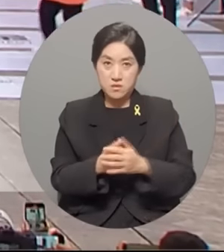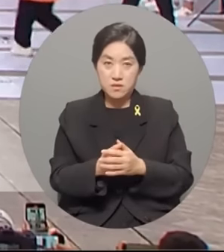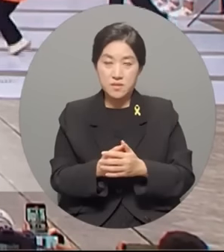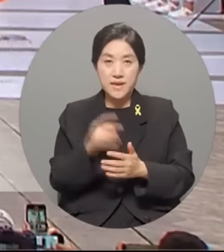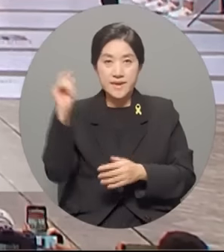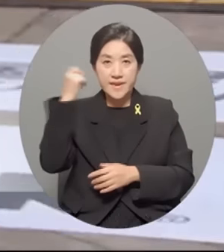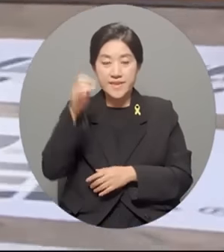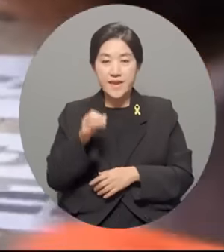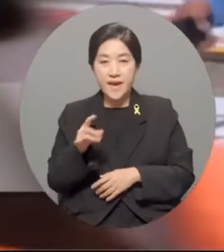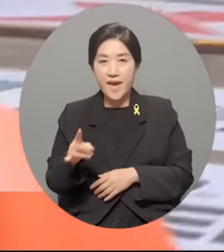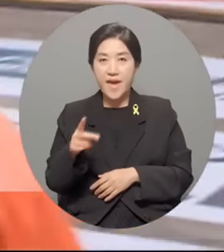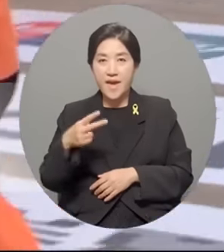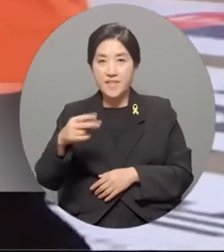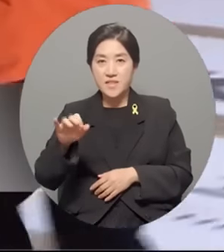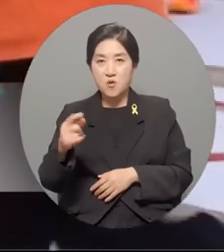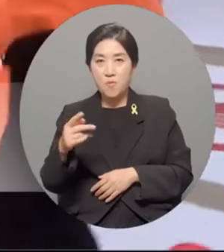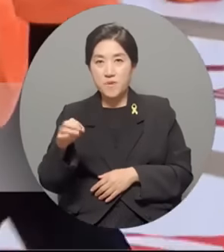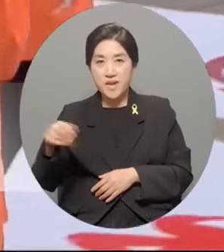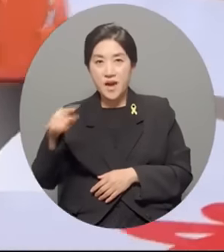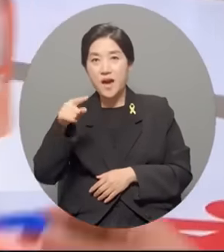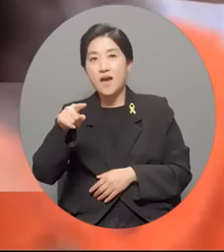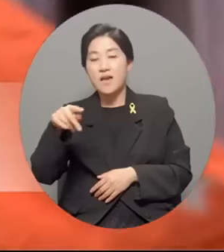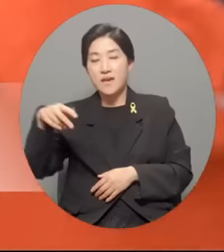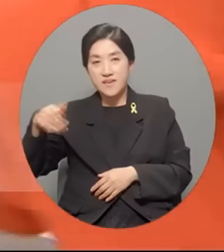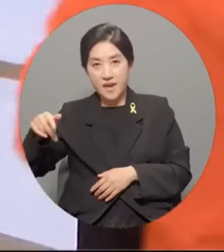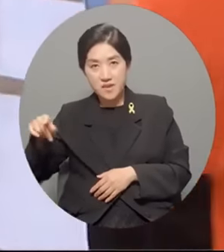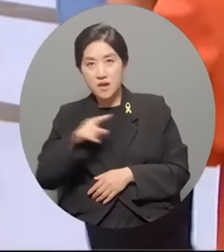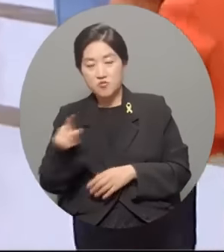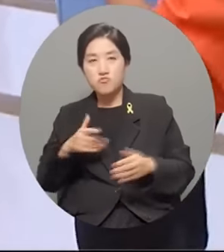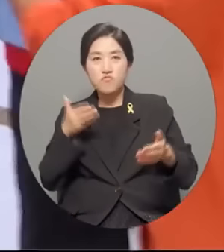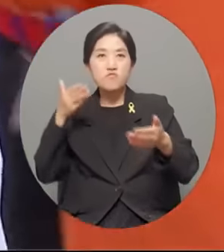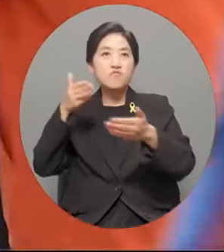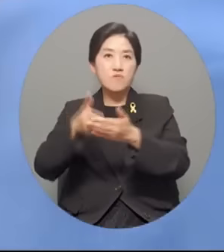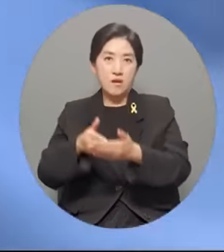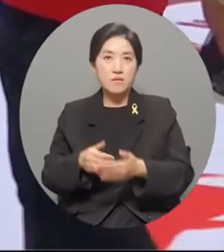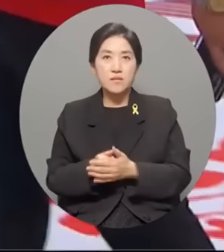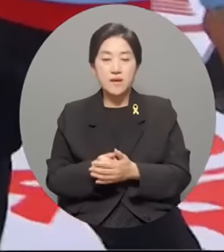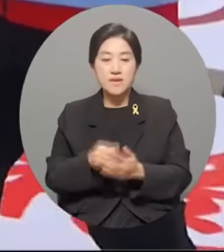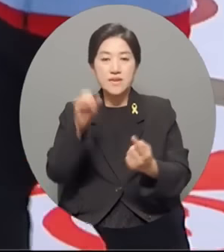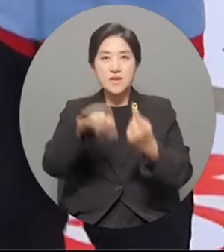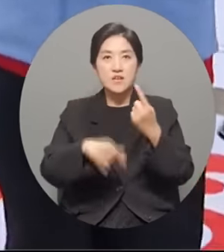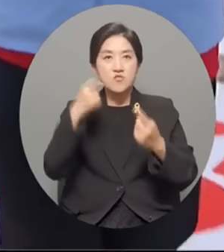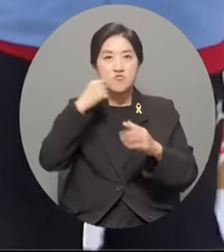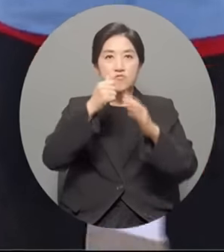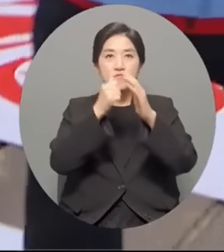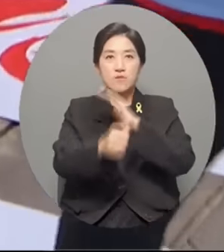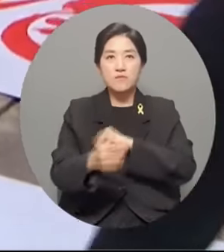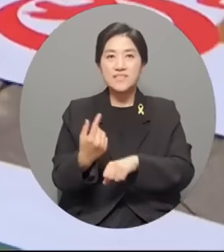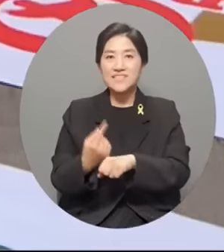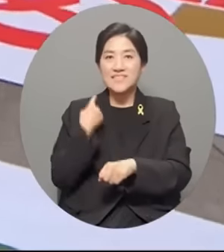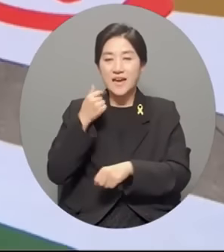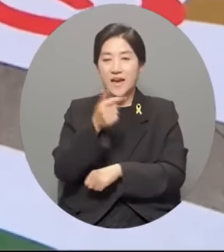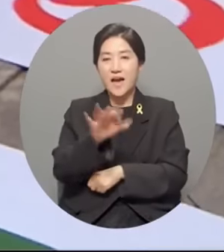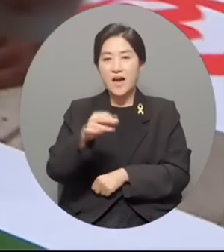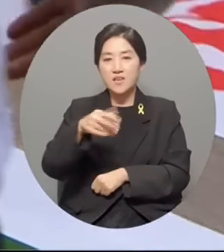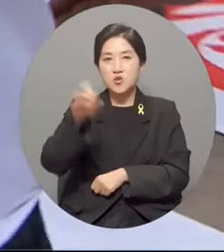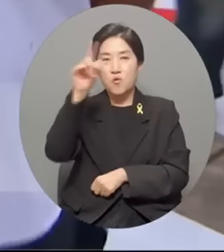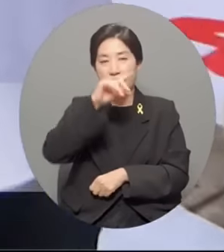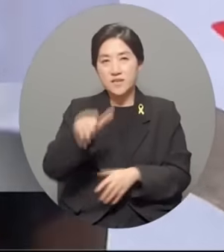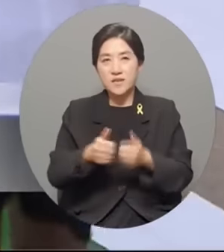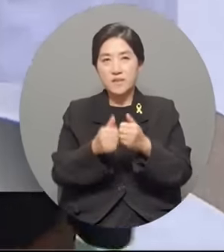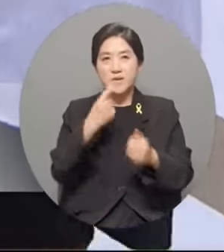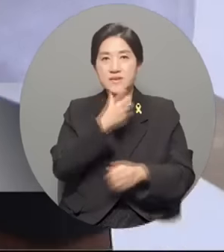와 에티오피아 선수들이 뒤어 결승선을 통과합니다 우승을 한 중국 선수는 지난의 항저우 아시안 게임